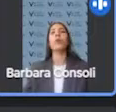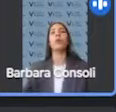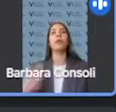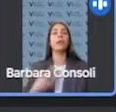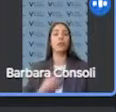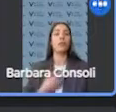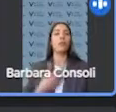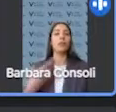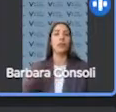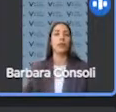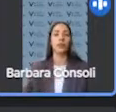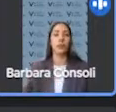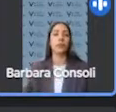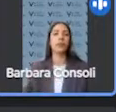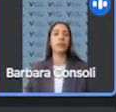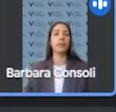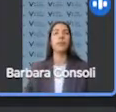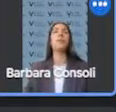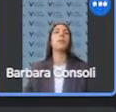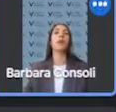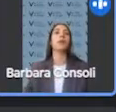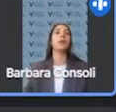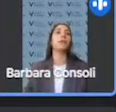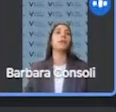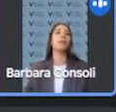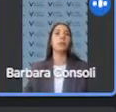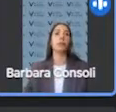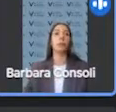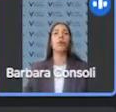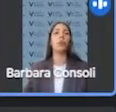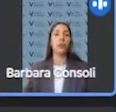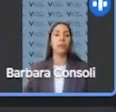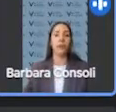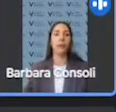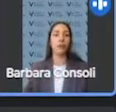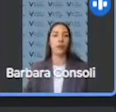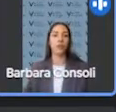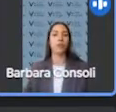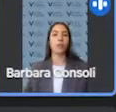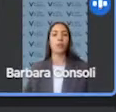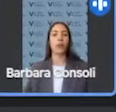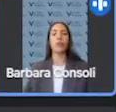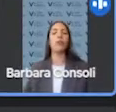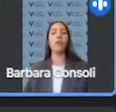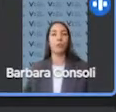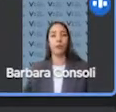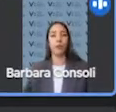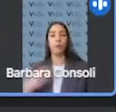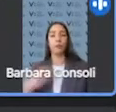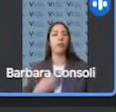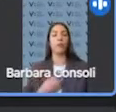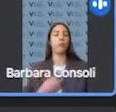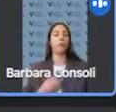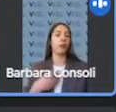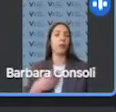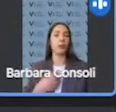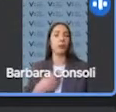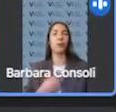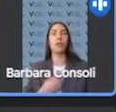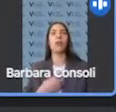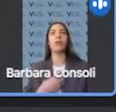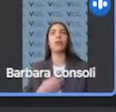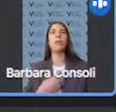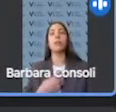diverso, però che ci consenta ovviamente di diciamo, comprendere ciò che si sta studiando.